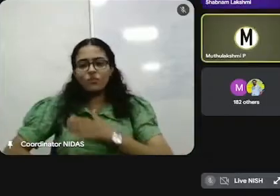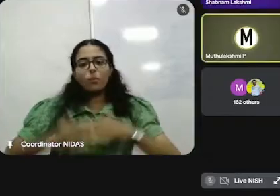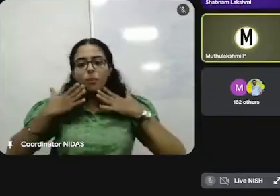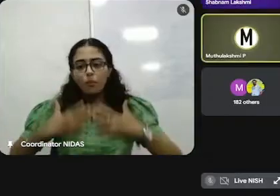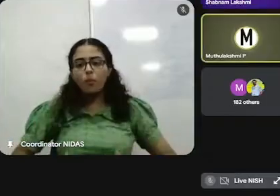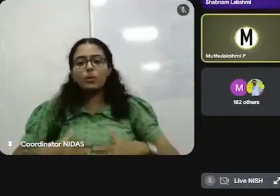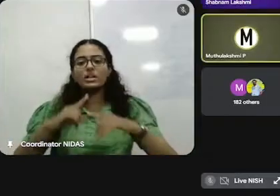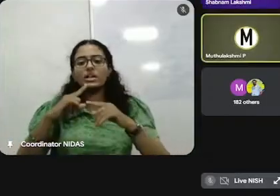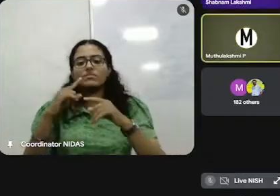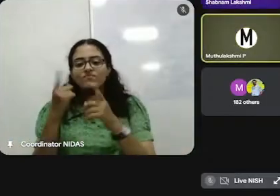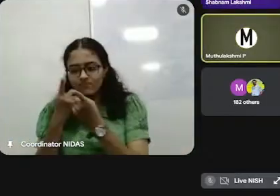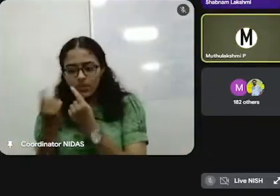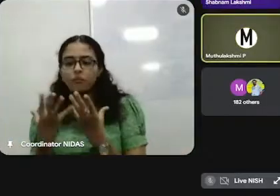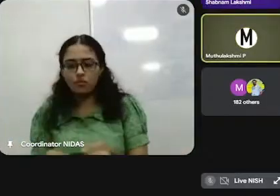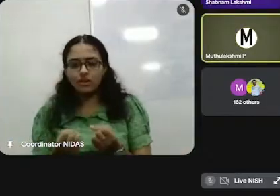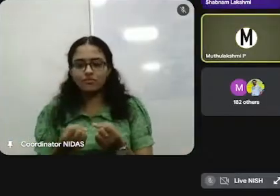Okay, so that will be a clue.